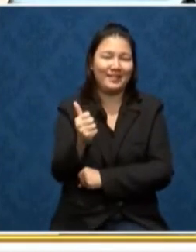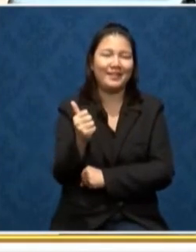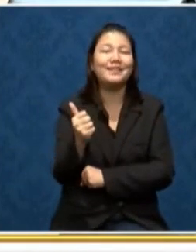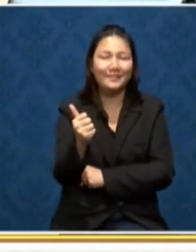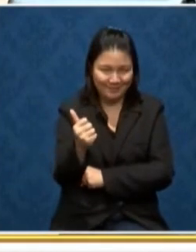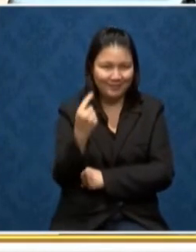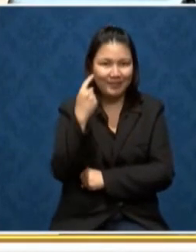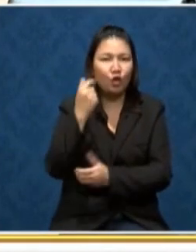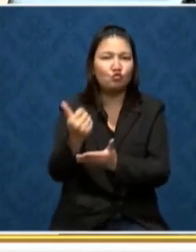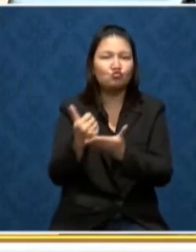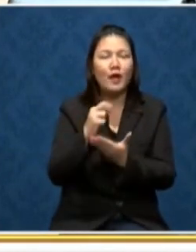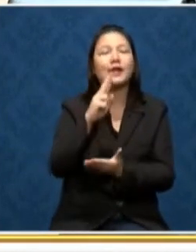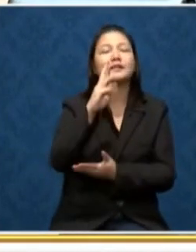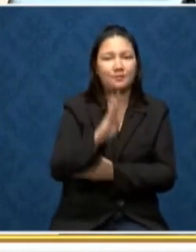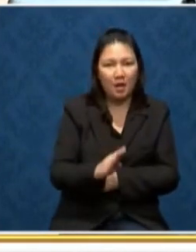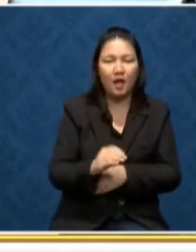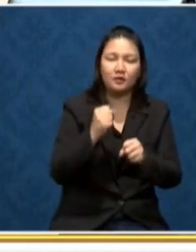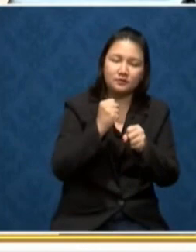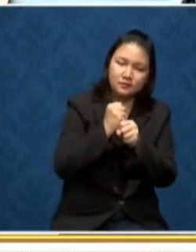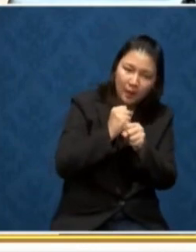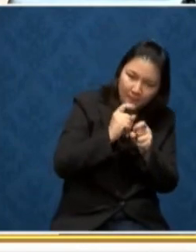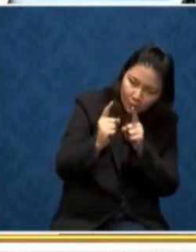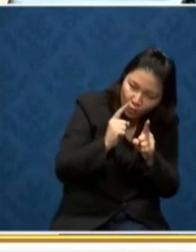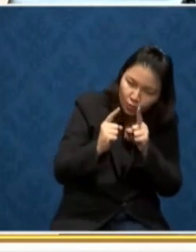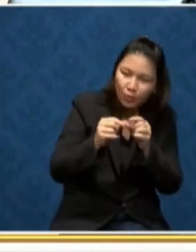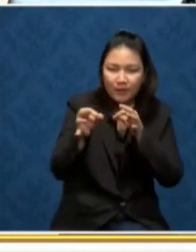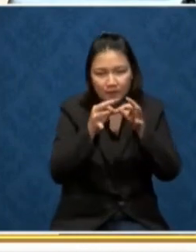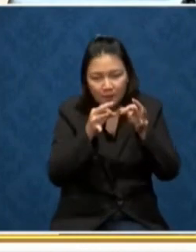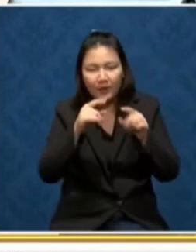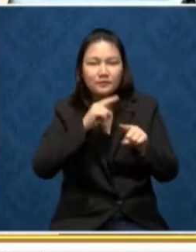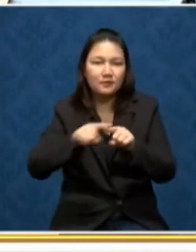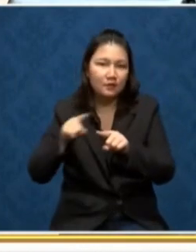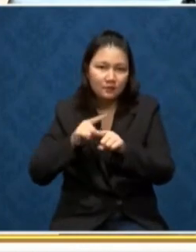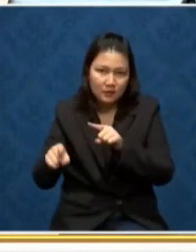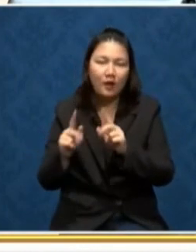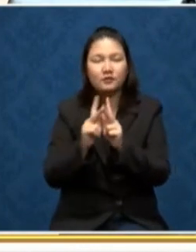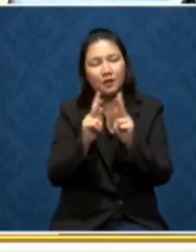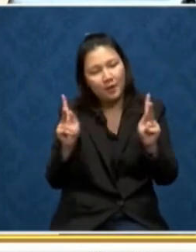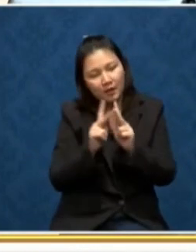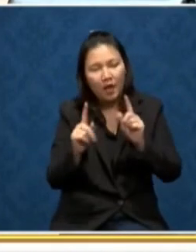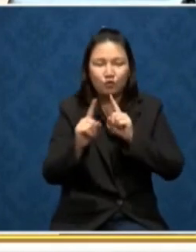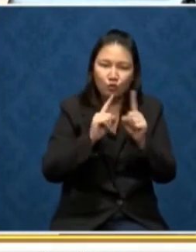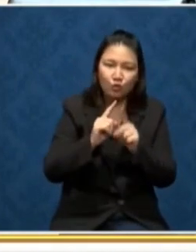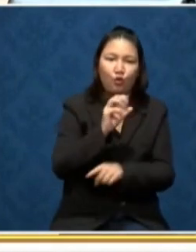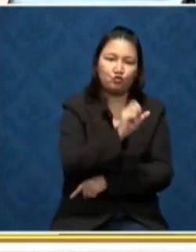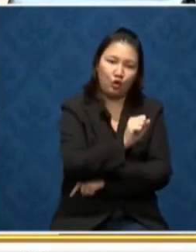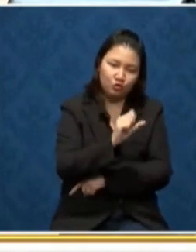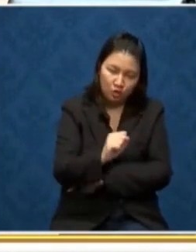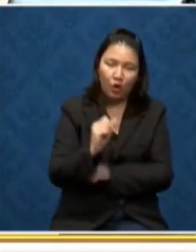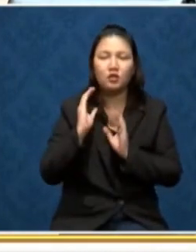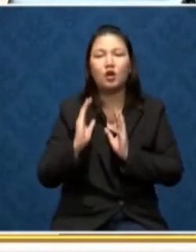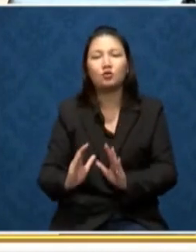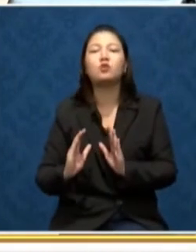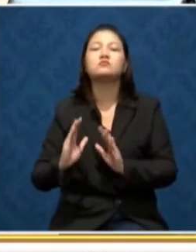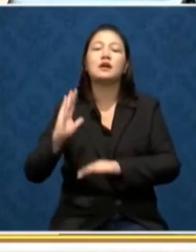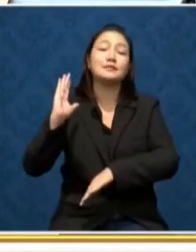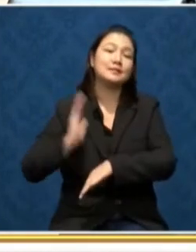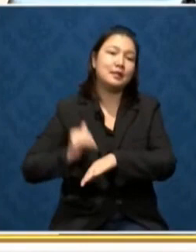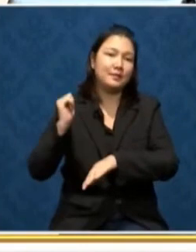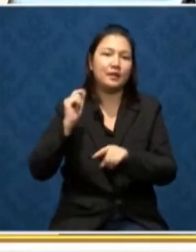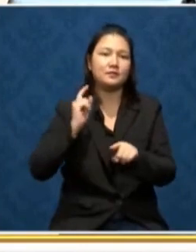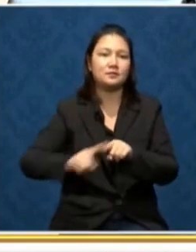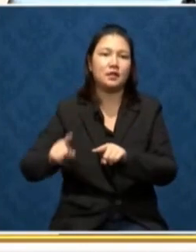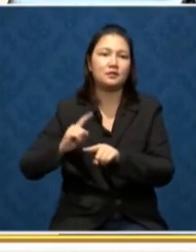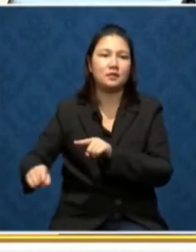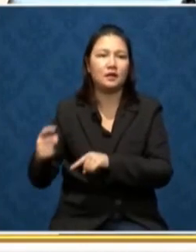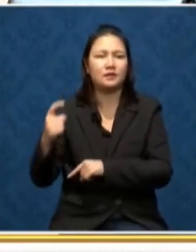สภาห์อย่างละเอีดมีการพิจารณาในชนกระมาธิการที่มีทั้งสอสอและผู้เชีวชันที่มประสบการณ